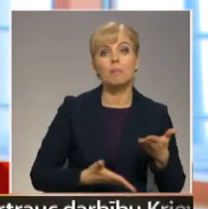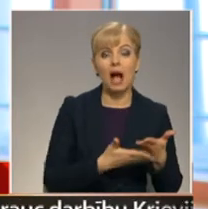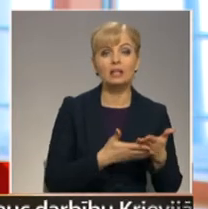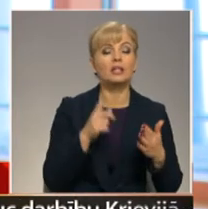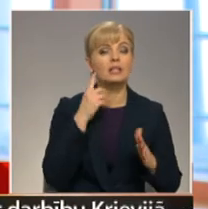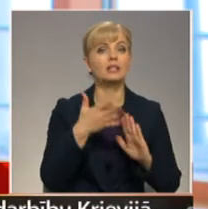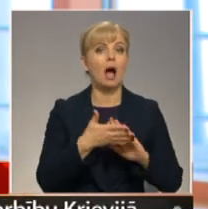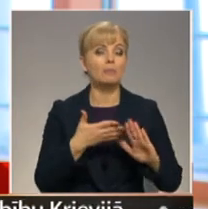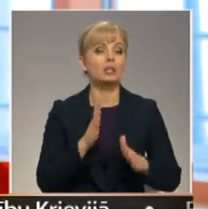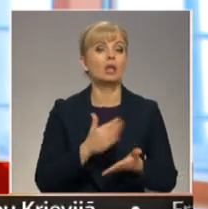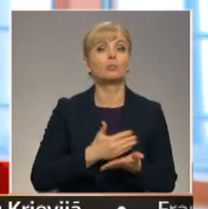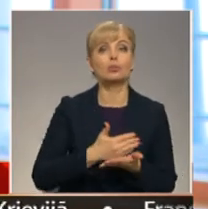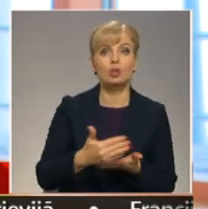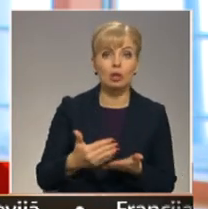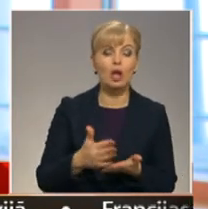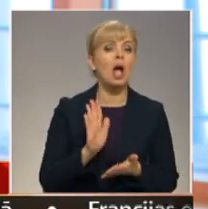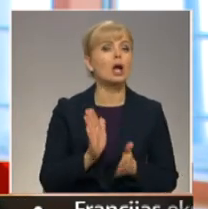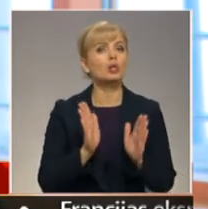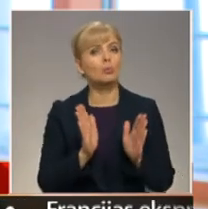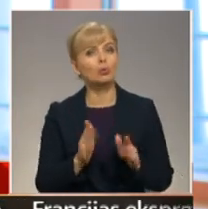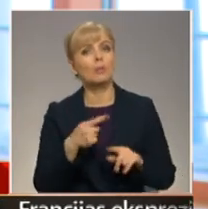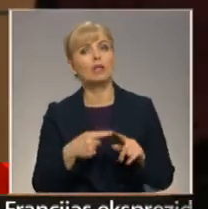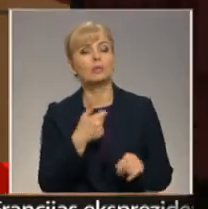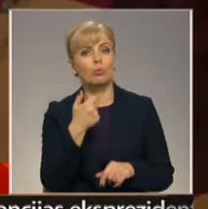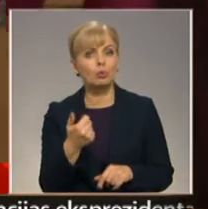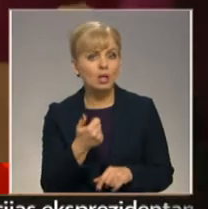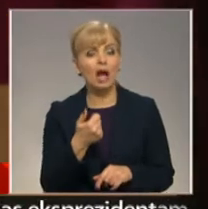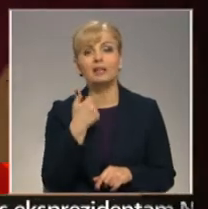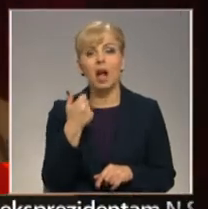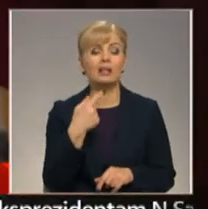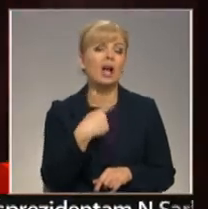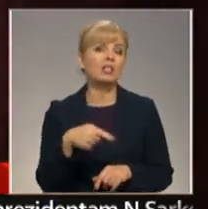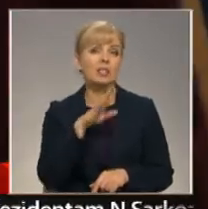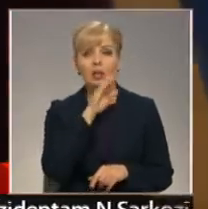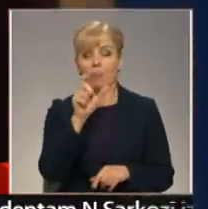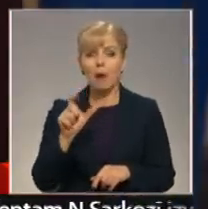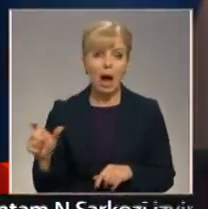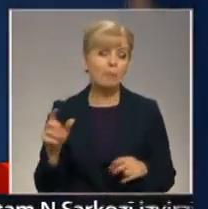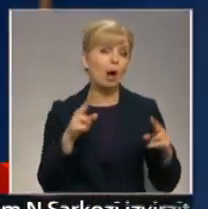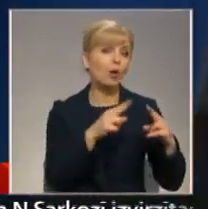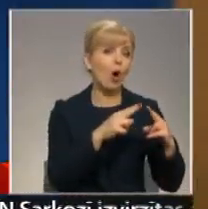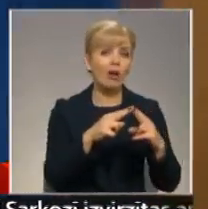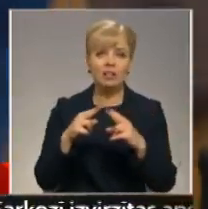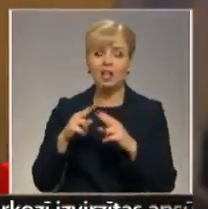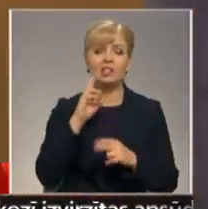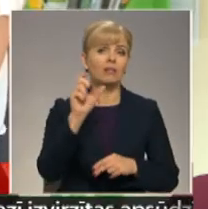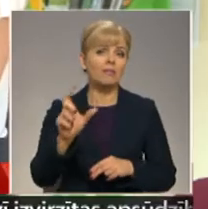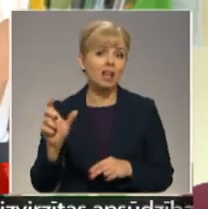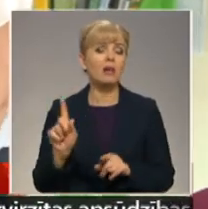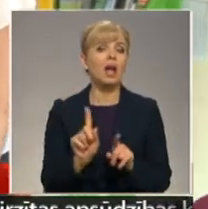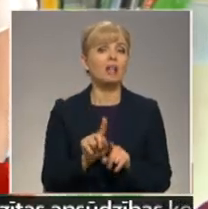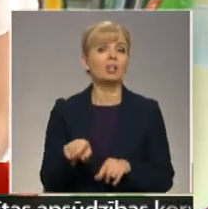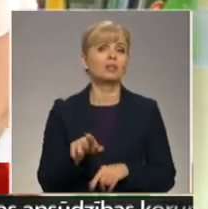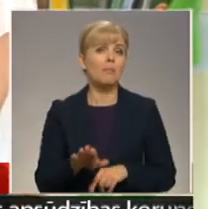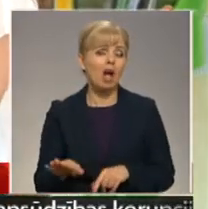saprast, kas būs tālāk, kas būs pēc pusgada, kas būs pēc gada. Arī citas mammas uzsver, ka kontakts ar vecākiem, kuru bērniem ir tādas